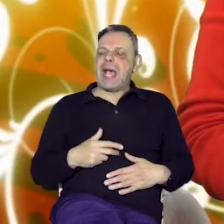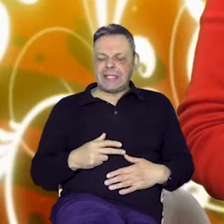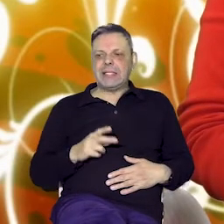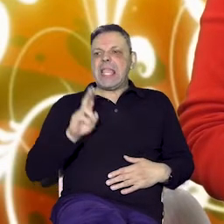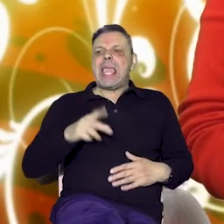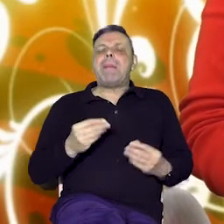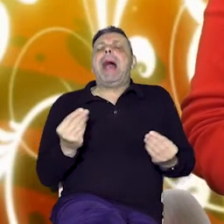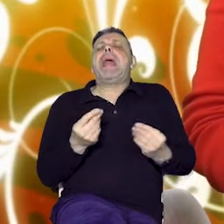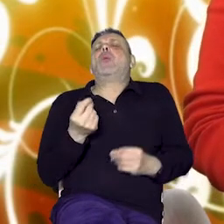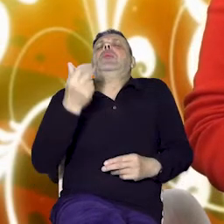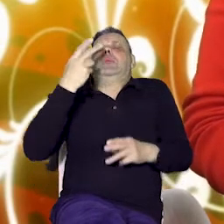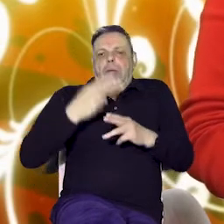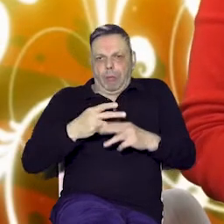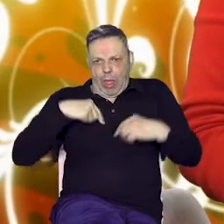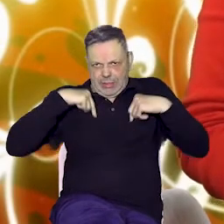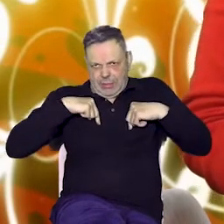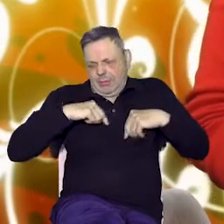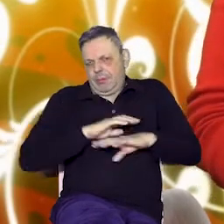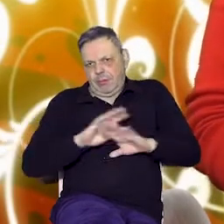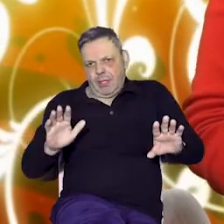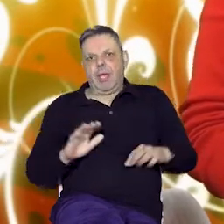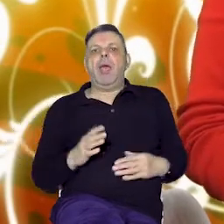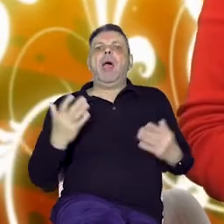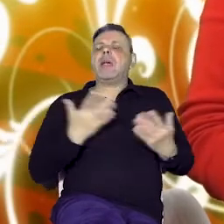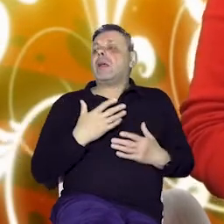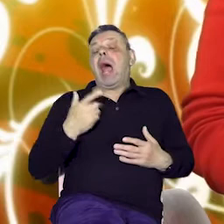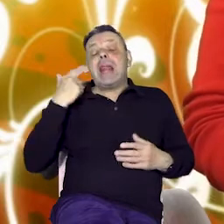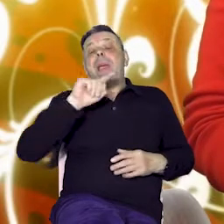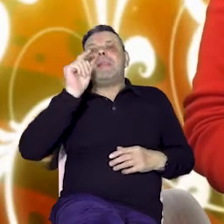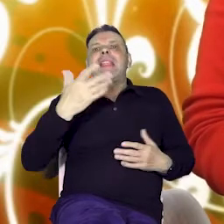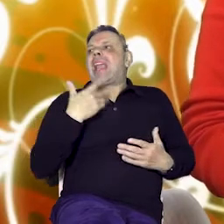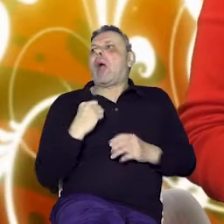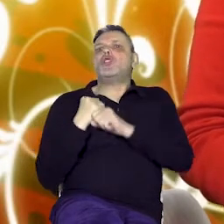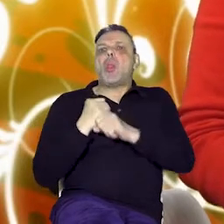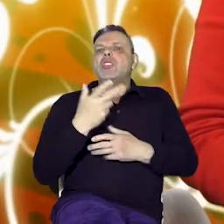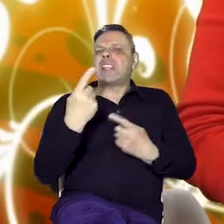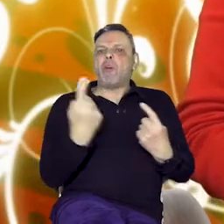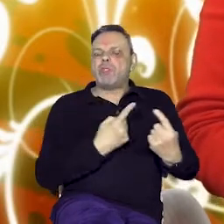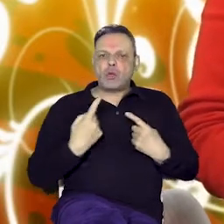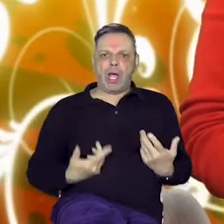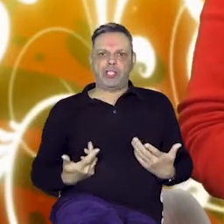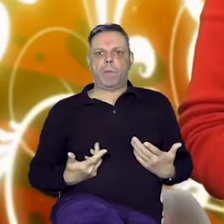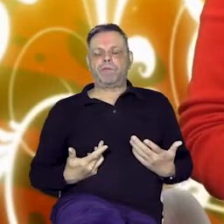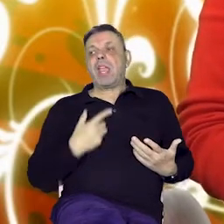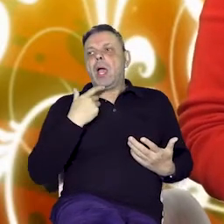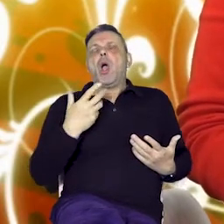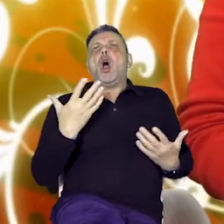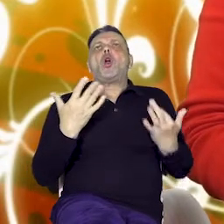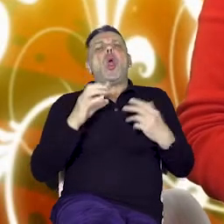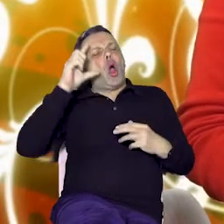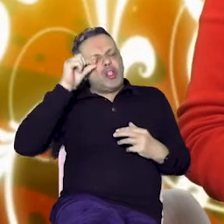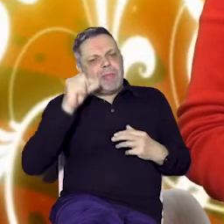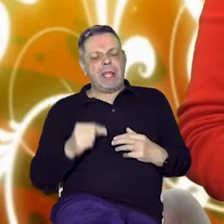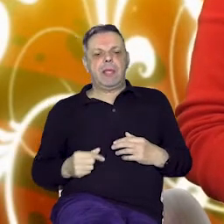način. Znate. Da. Samo pitanje je, evo, kako se nosi sa tim svojim stanjem, jedno što kažete, koliko žmiri.